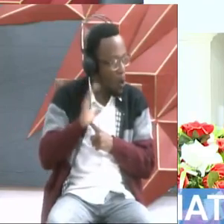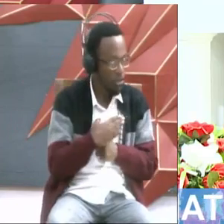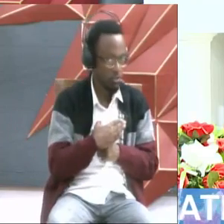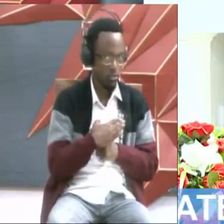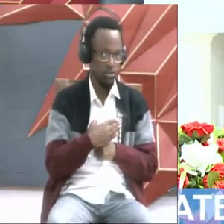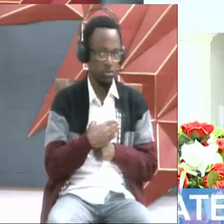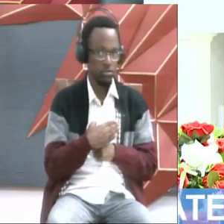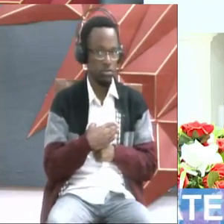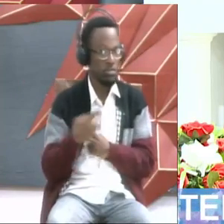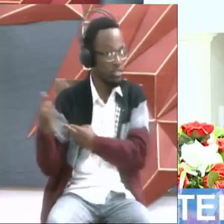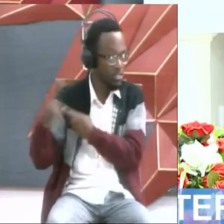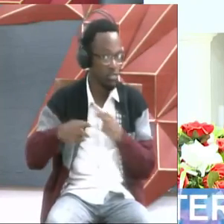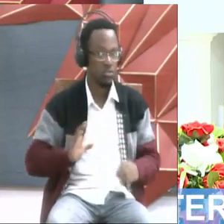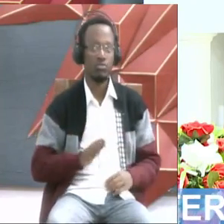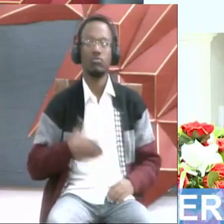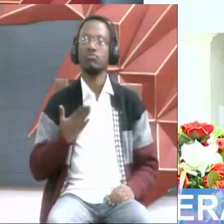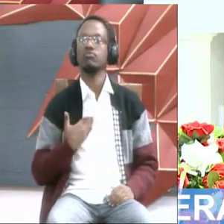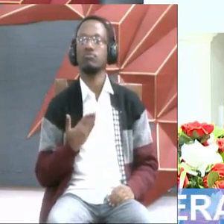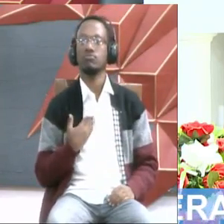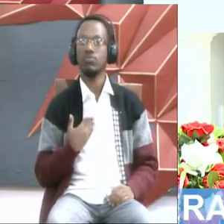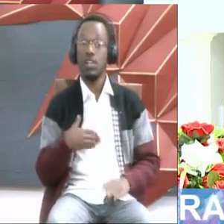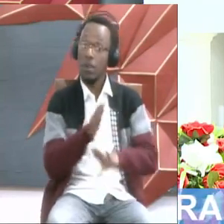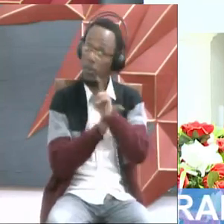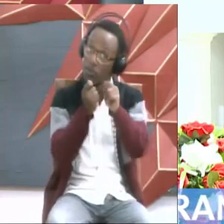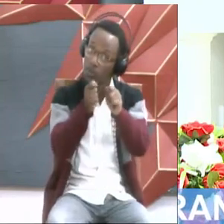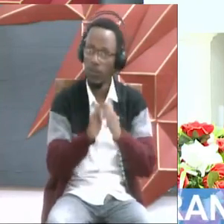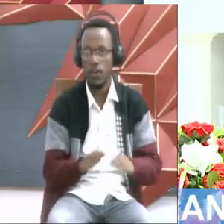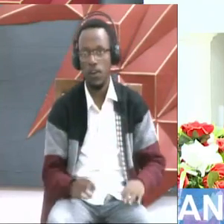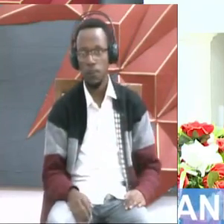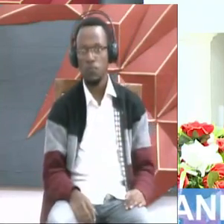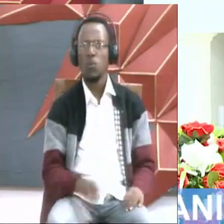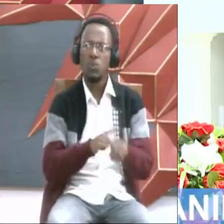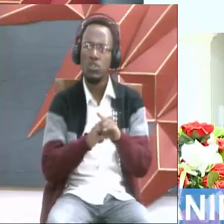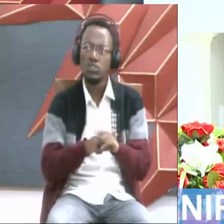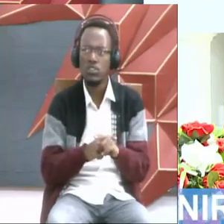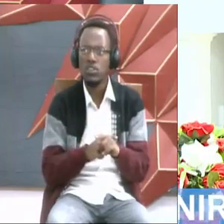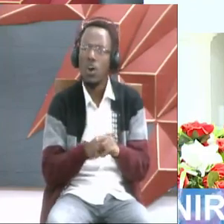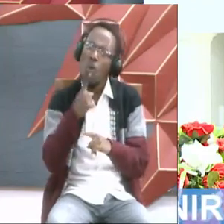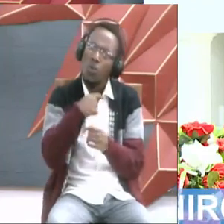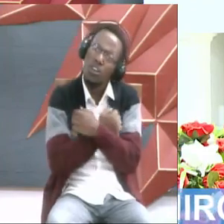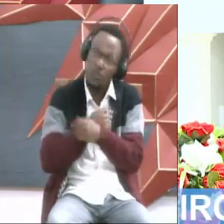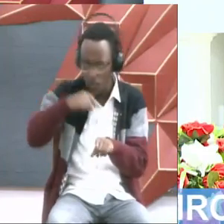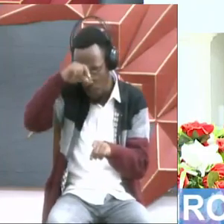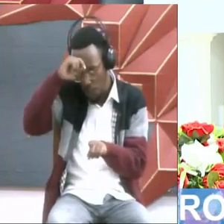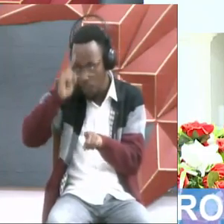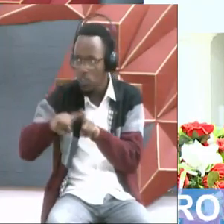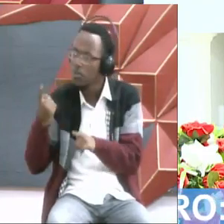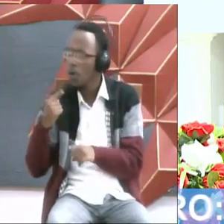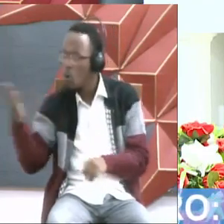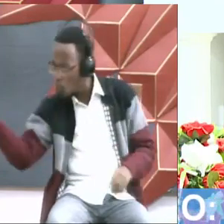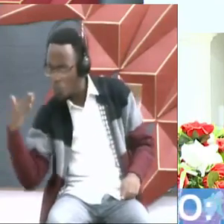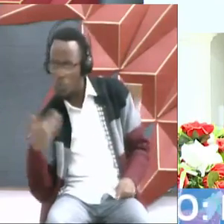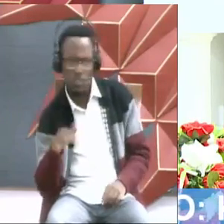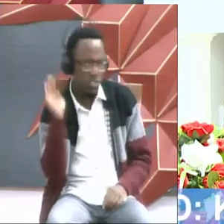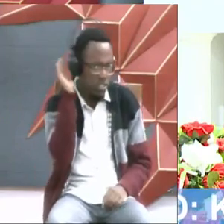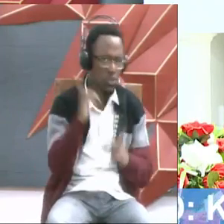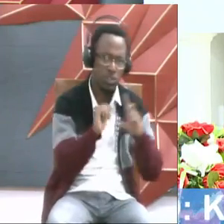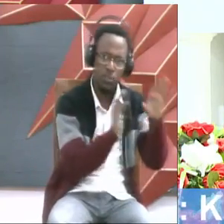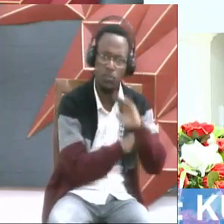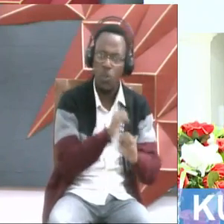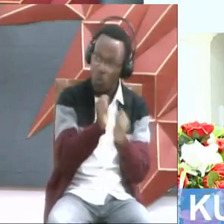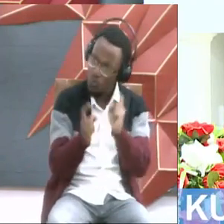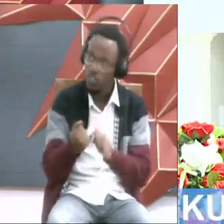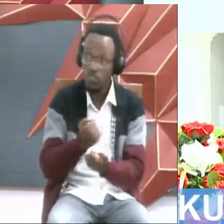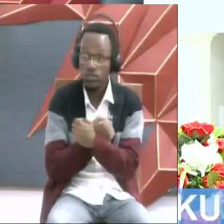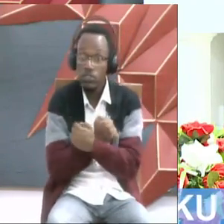joie. Que Dieu vous donne. Abana bibabwira ati muje tujana guterana. Ukundi nchuta zibwira ati ngo tuje kumviriza. Umuntu wese akunda